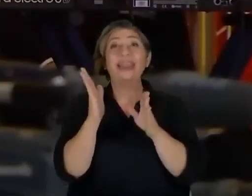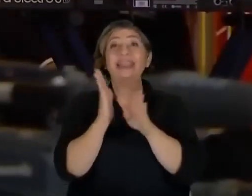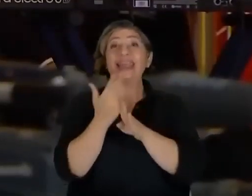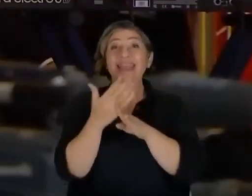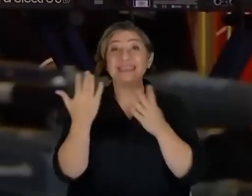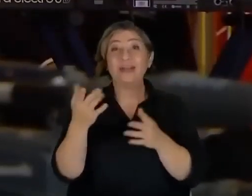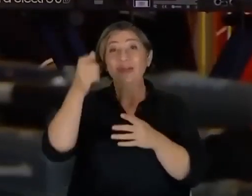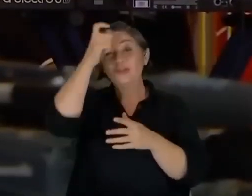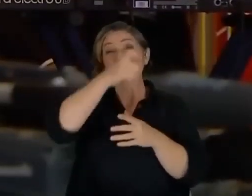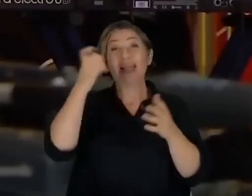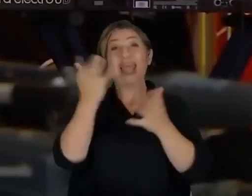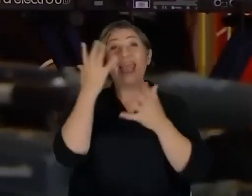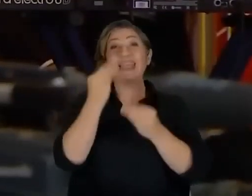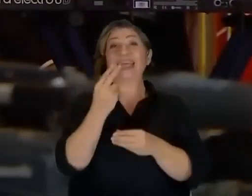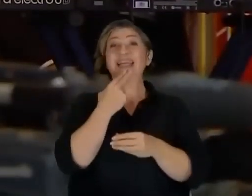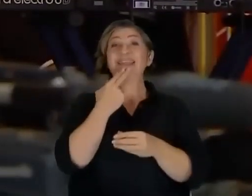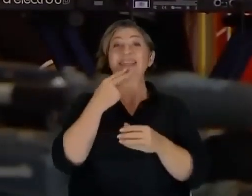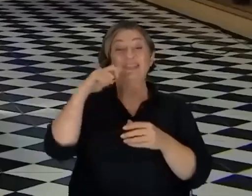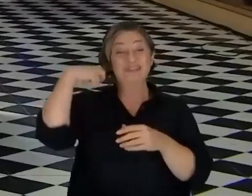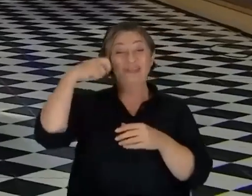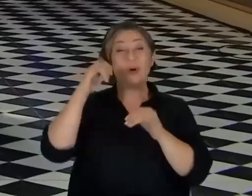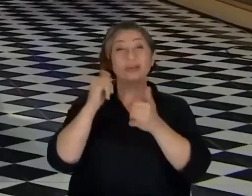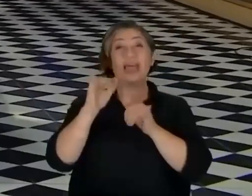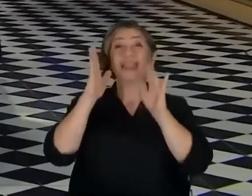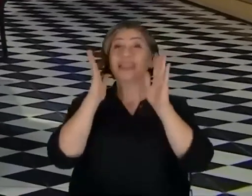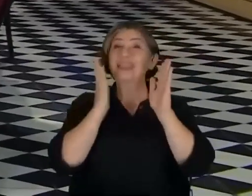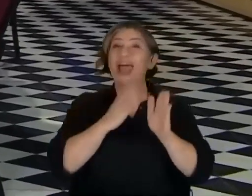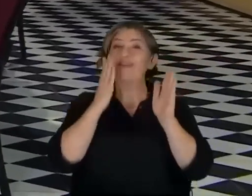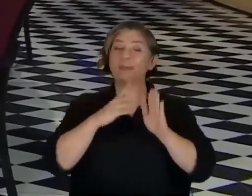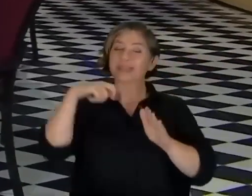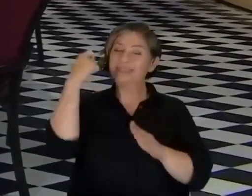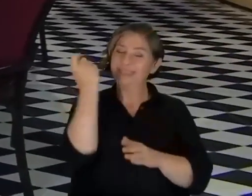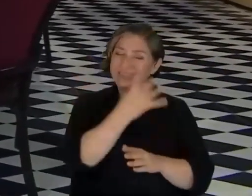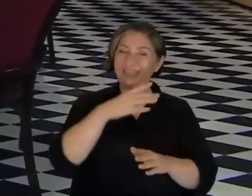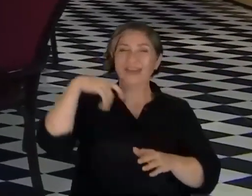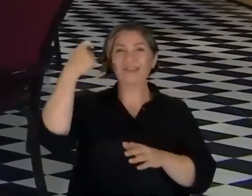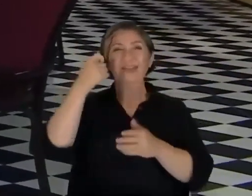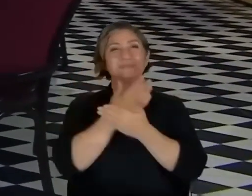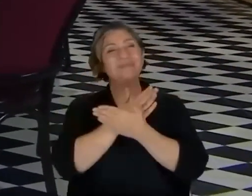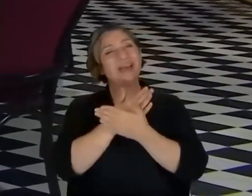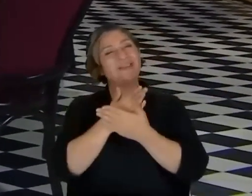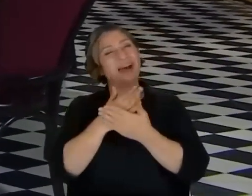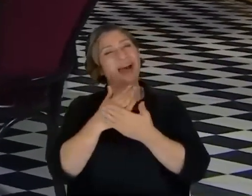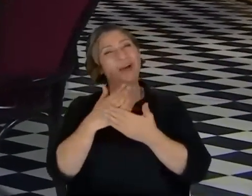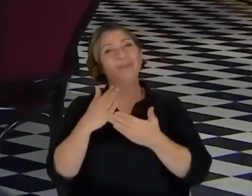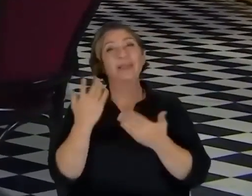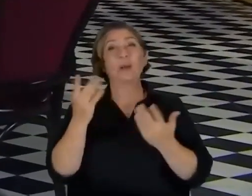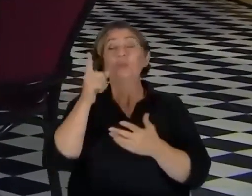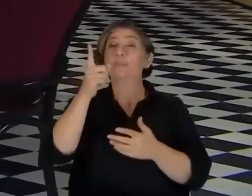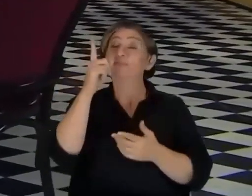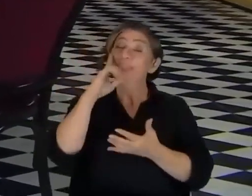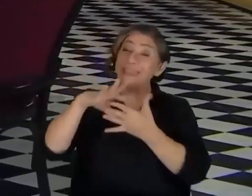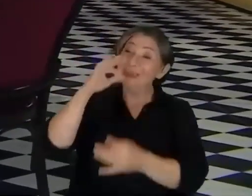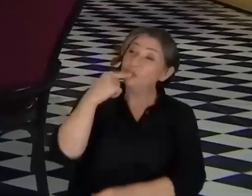nedense Türkiye'nin en iyi kadın oyuncularıyla durmadan ya dizi ya film çekmektedir. Ya bunu